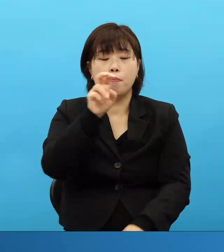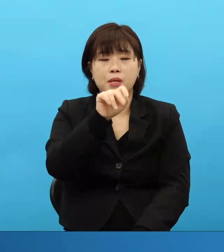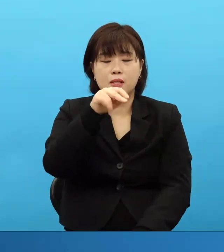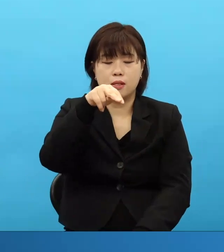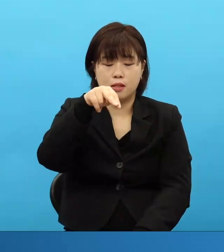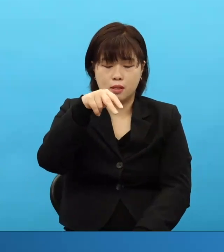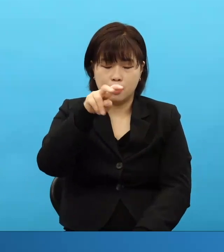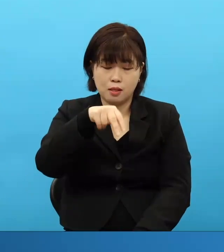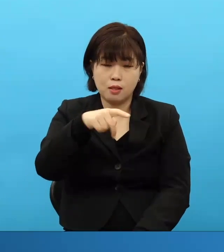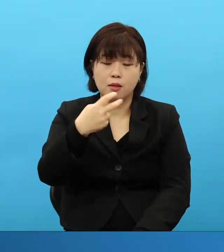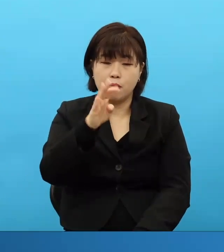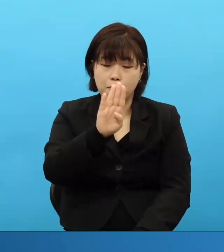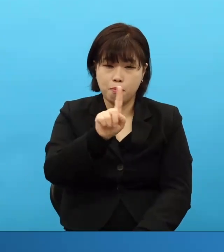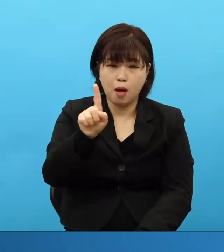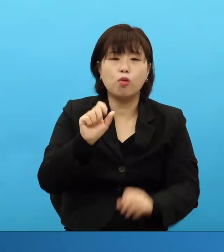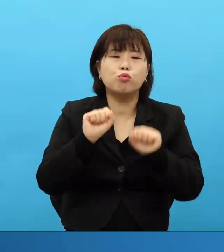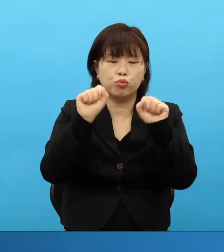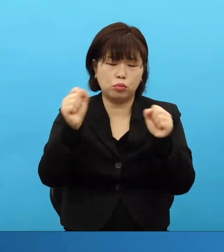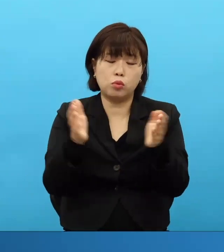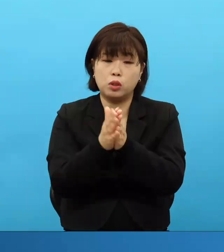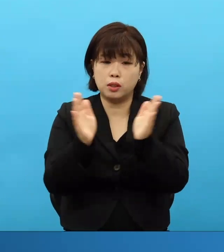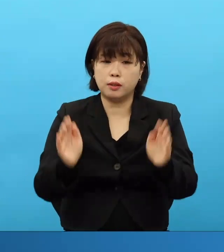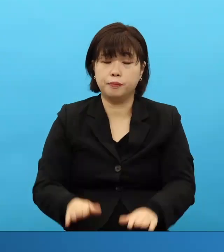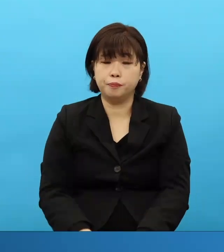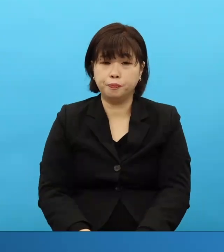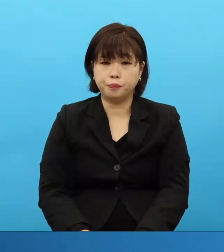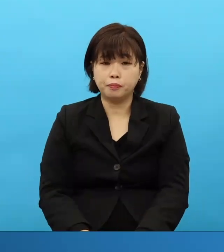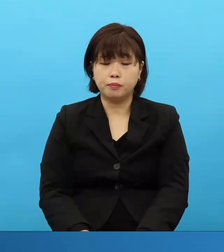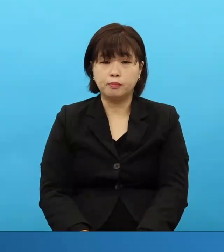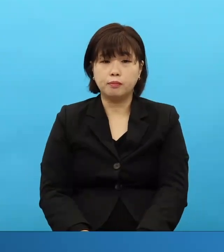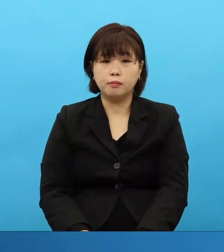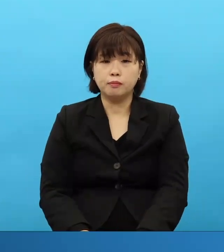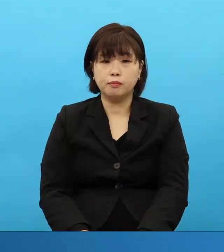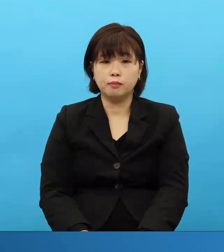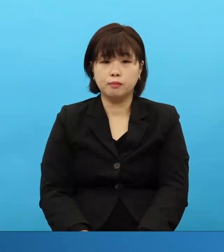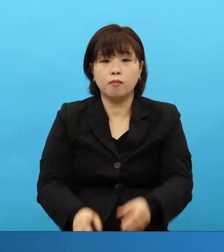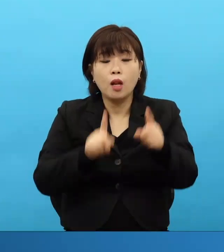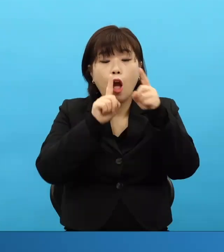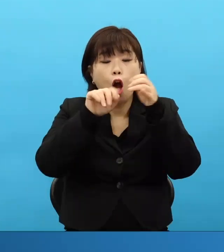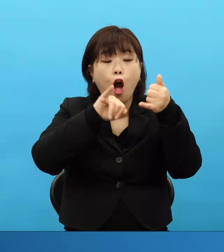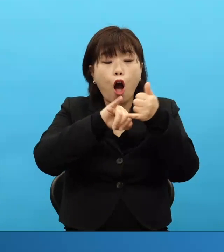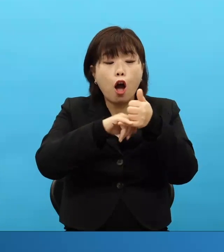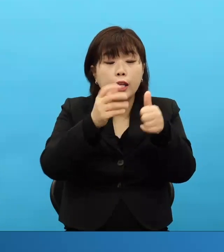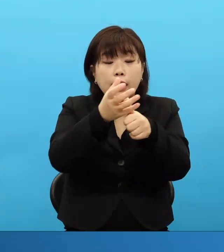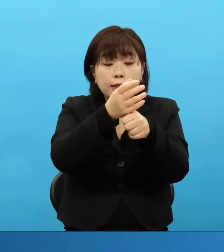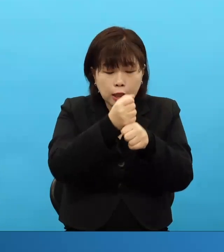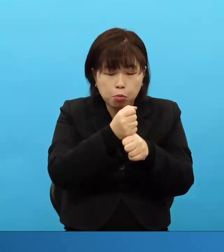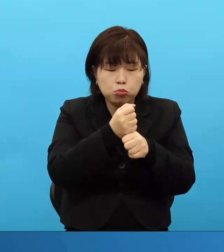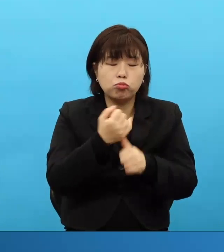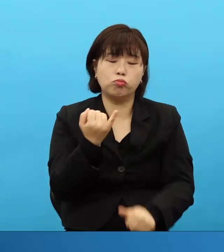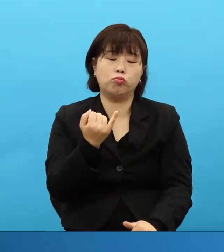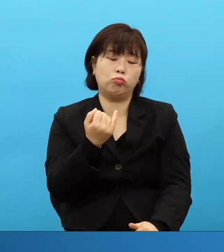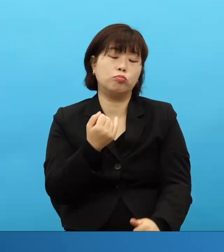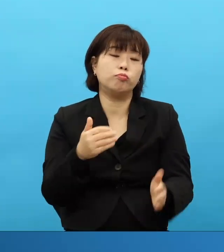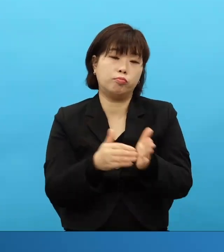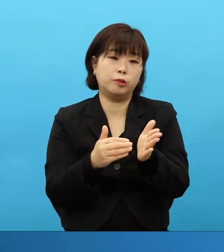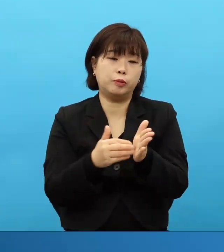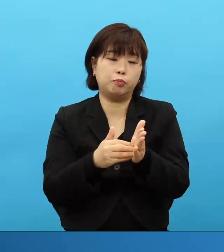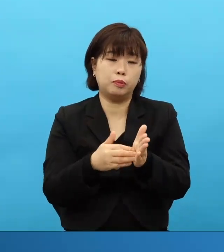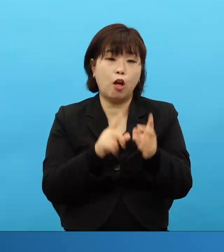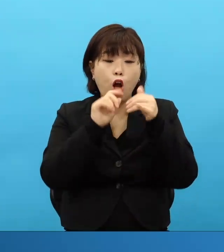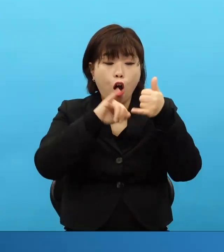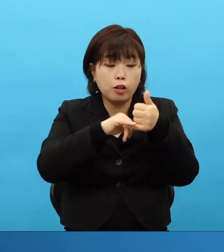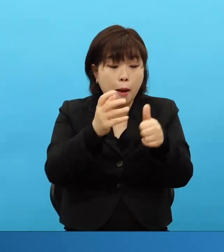if you accurately hold the covenant, the one who accomplishes that is God. 속지 마세요. So don't be deceived. 언약을 정확하게 잡기 위해서 여러분들 교회가 777